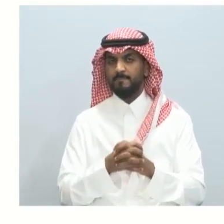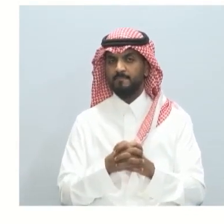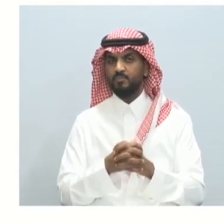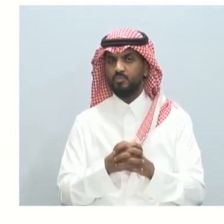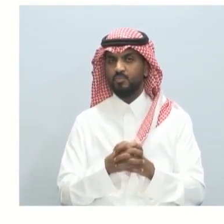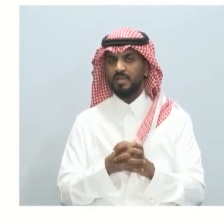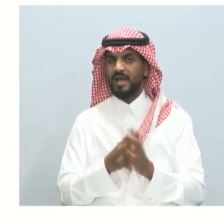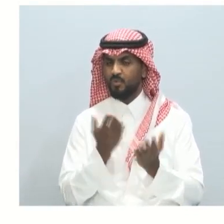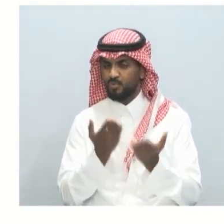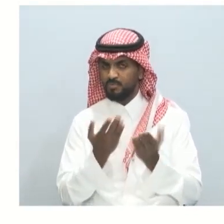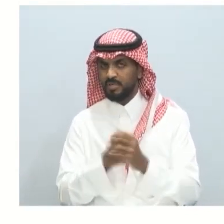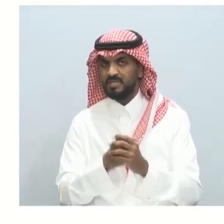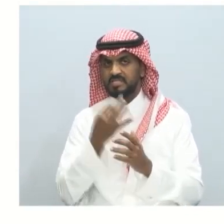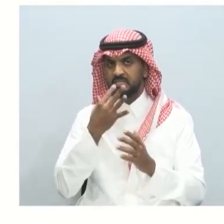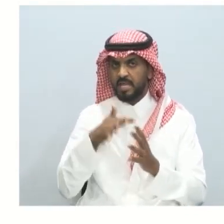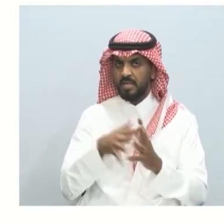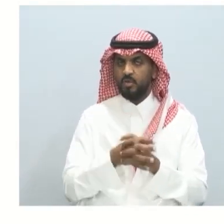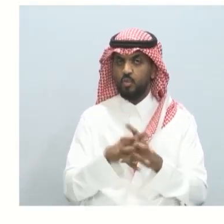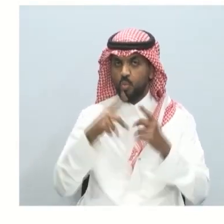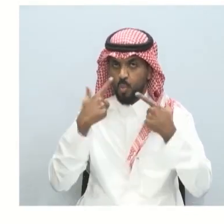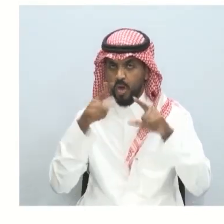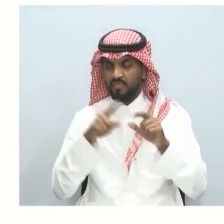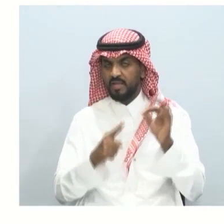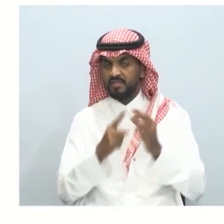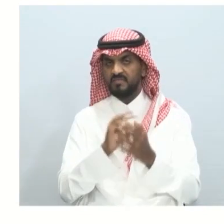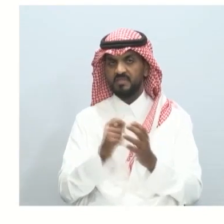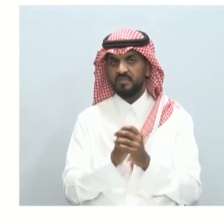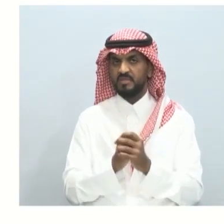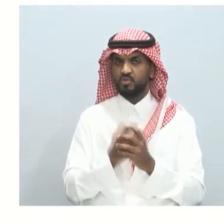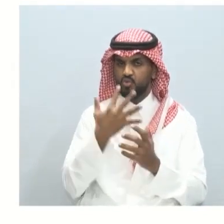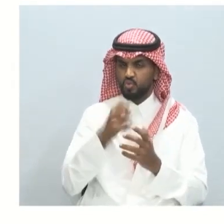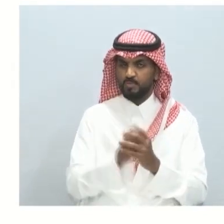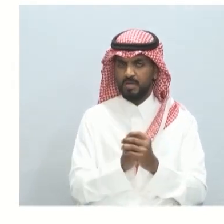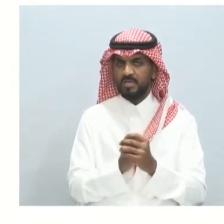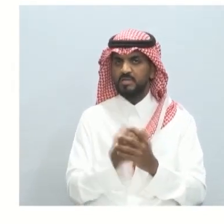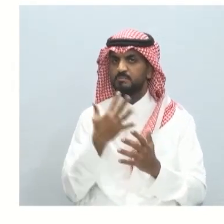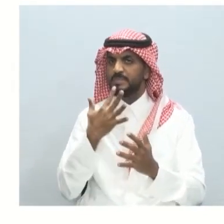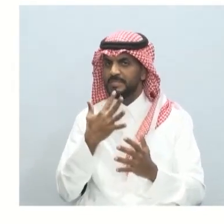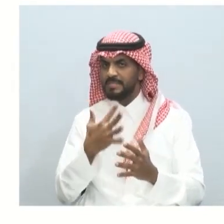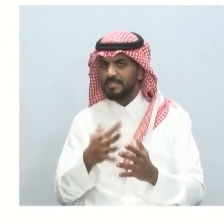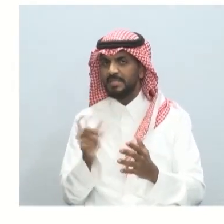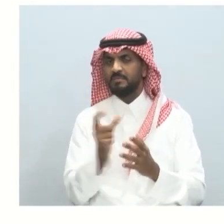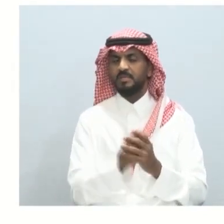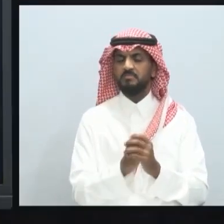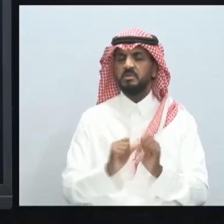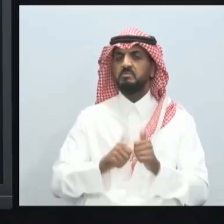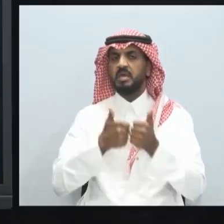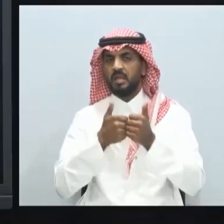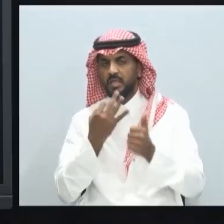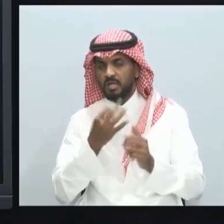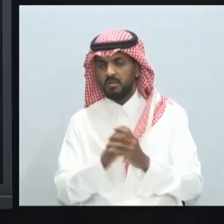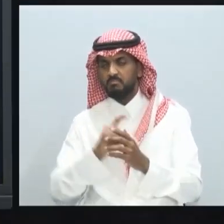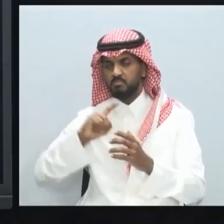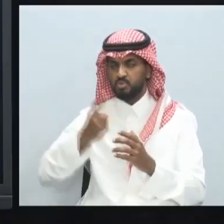النص فاذا كان النص سهل واضح الهدف ليس فيه غموض سهله الفاظه سهله بامكانك ان تقرا